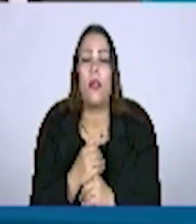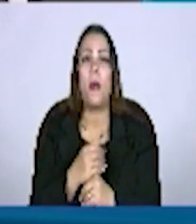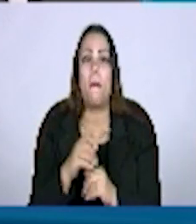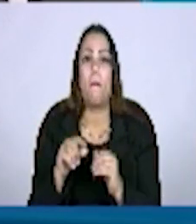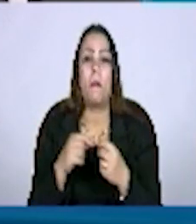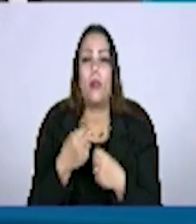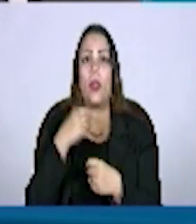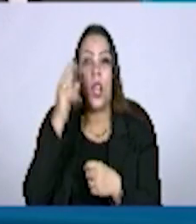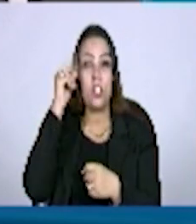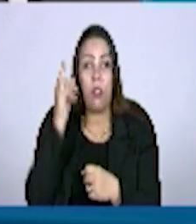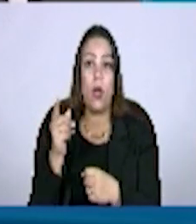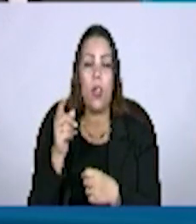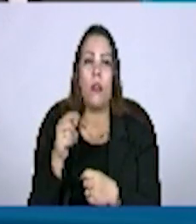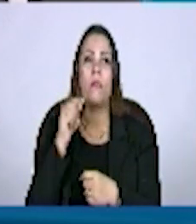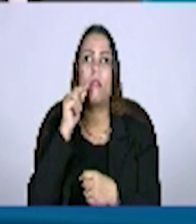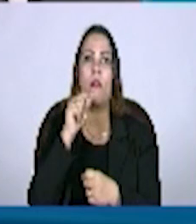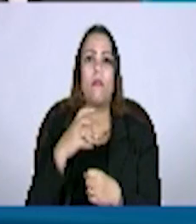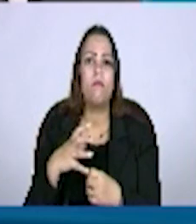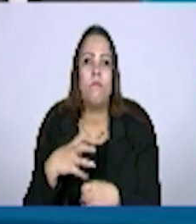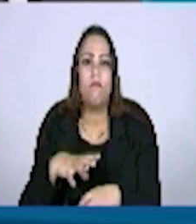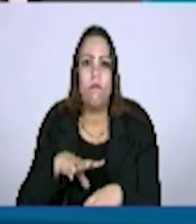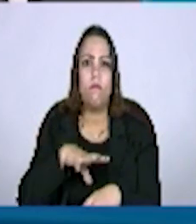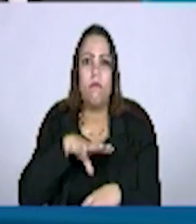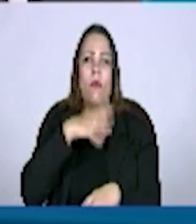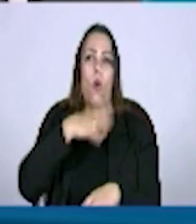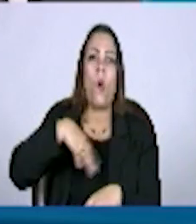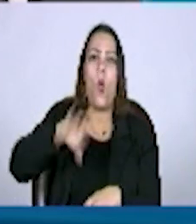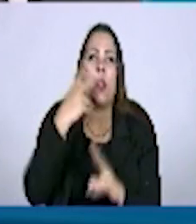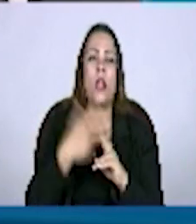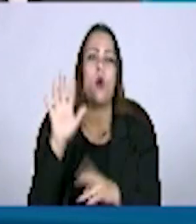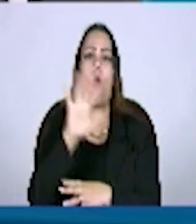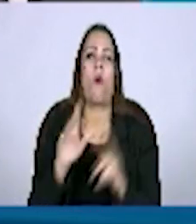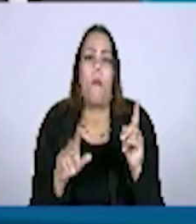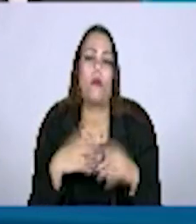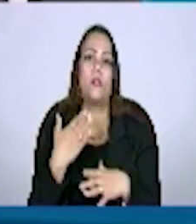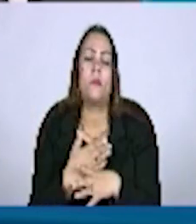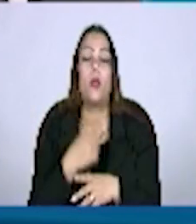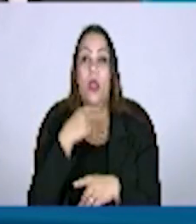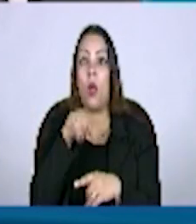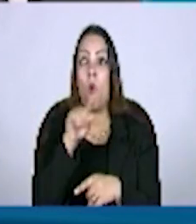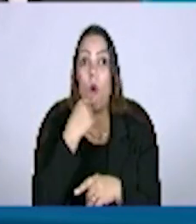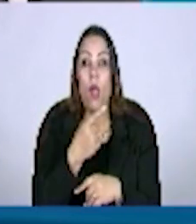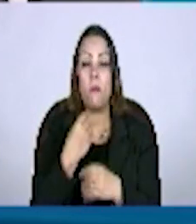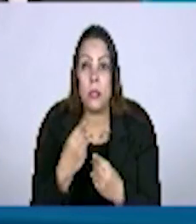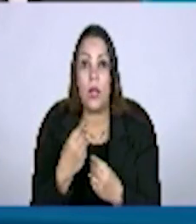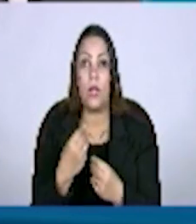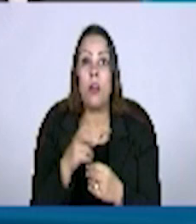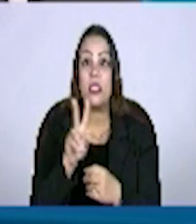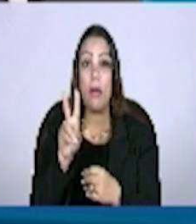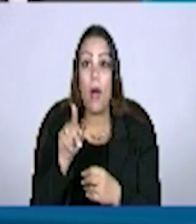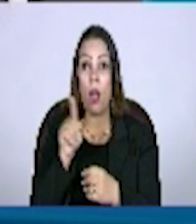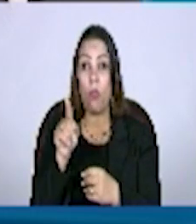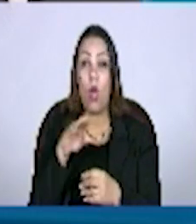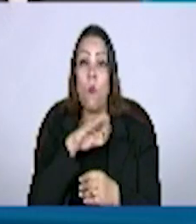من جانب اسرائيل ده اللي اخضب العواصم الغربيه بشده فقال لك يعني انتم كنتوا مستنيين السبعه